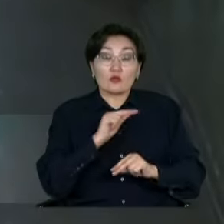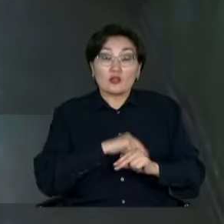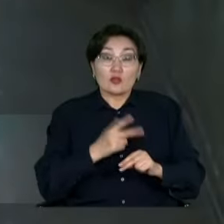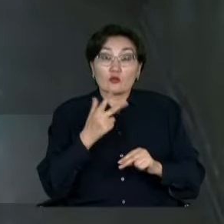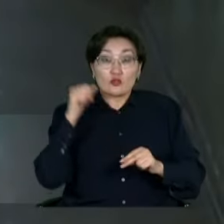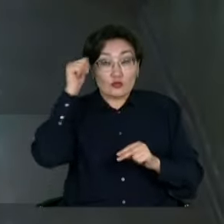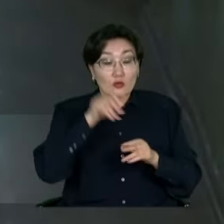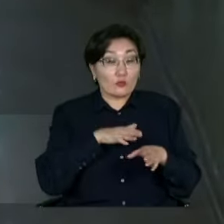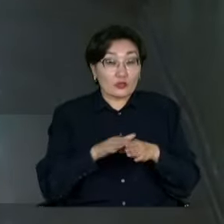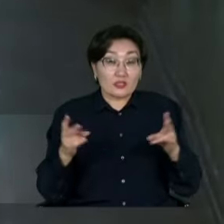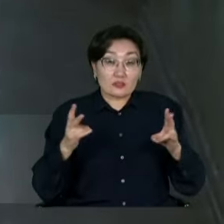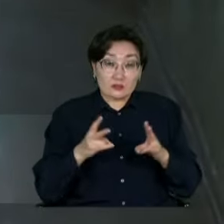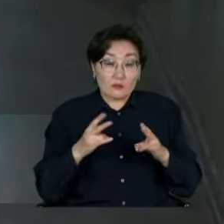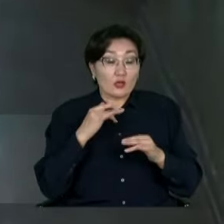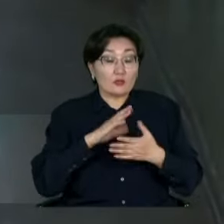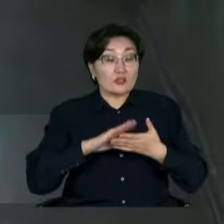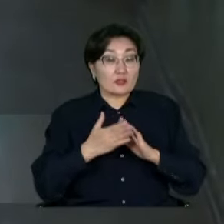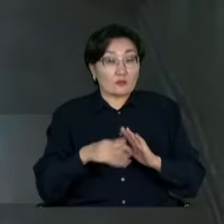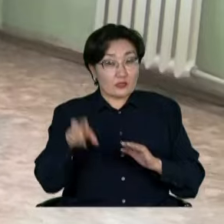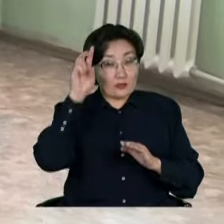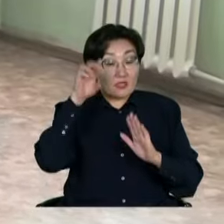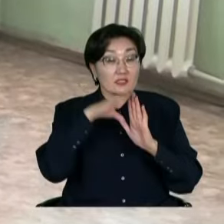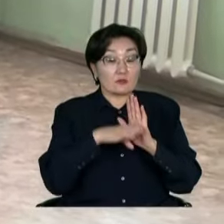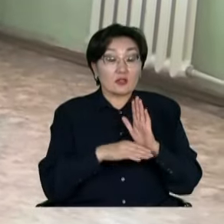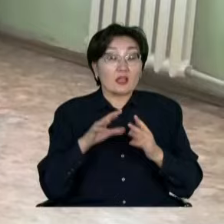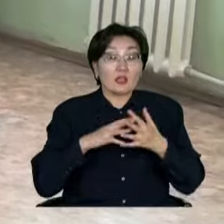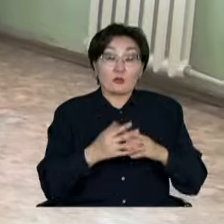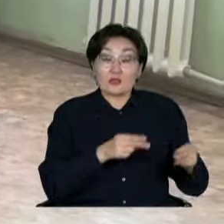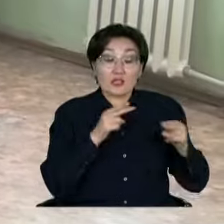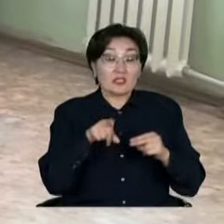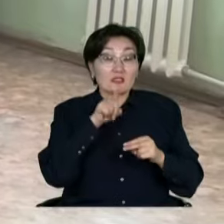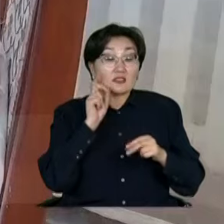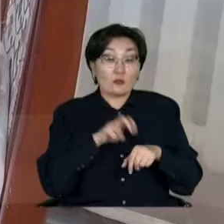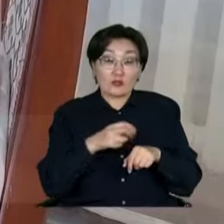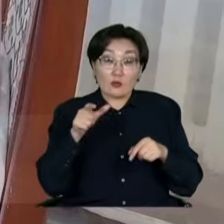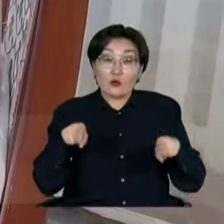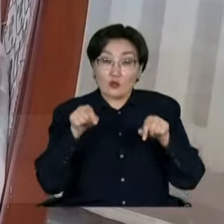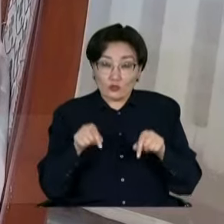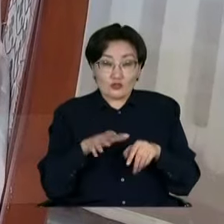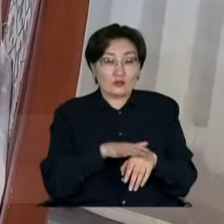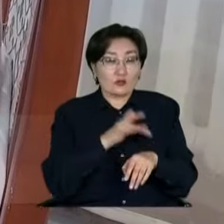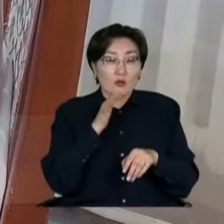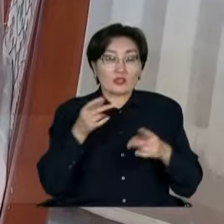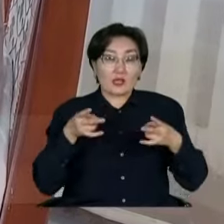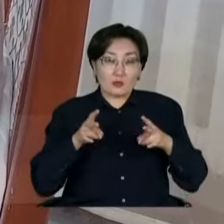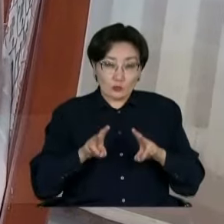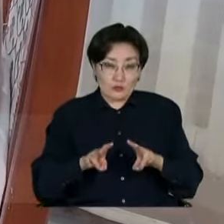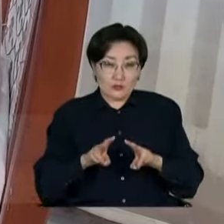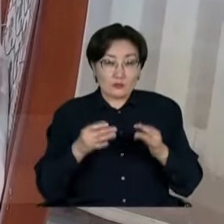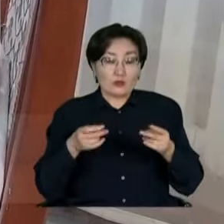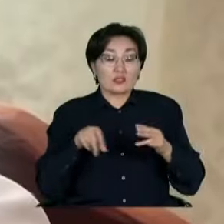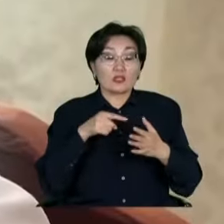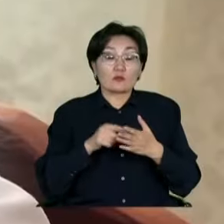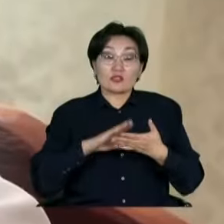бойы абыроймен атқарып шығу. Көп жағдайда мемлекеттік бағдарламамен ауылға келген жас дәрігерлер осында ұзақ уақытқа қалып қояды екен. Ал